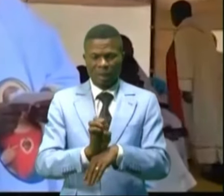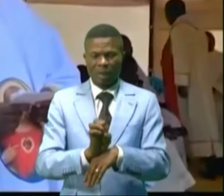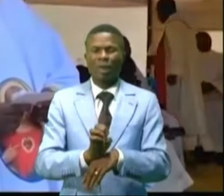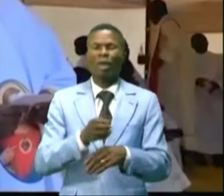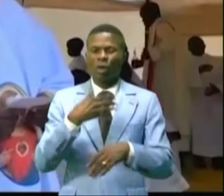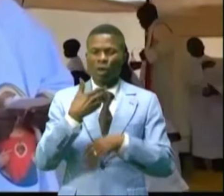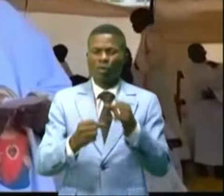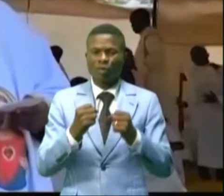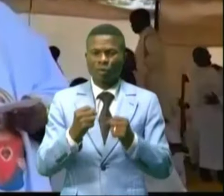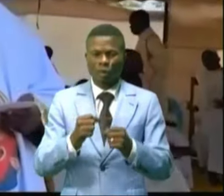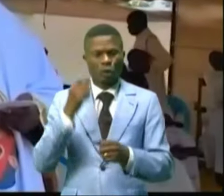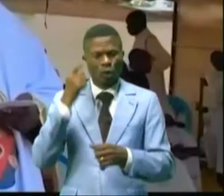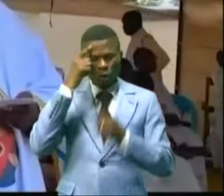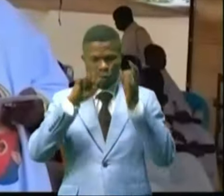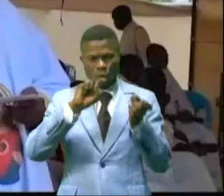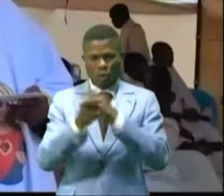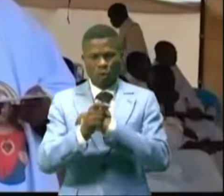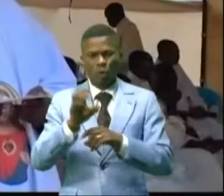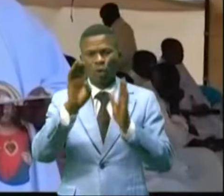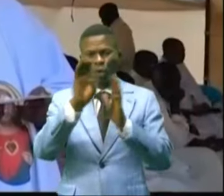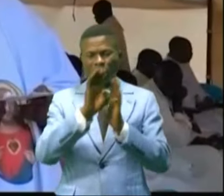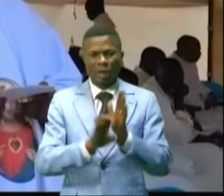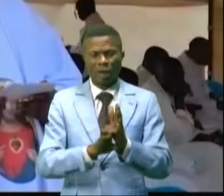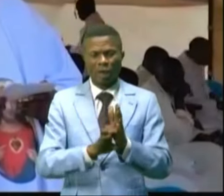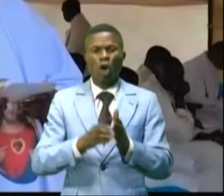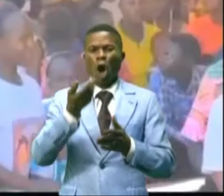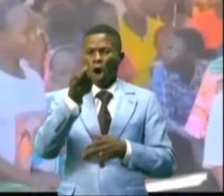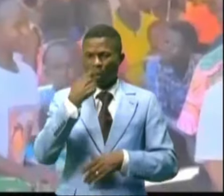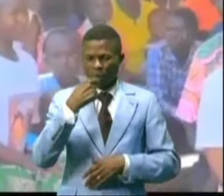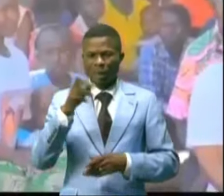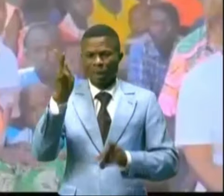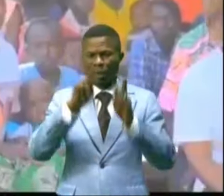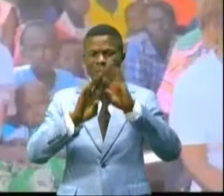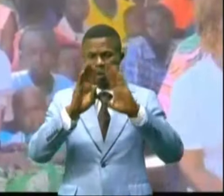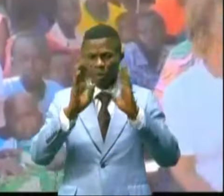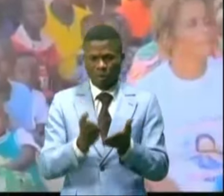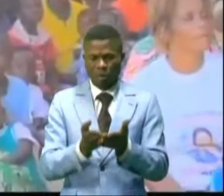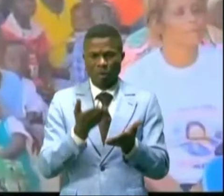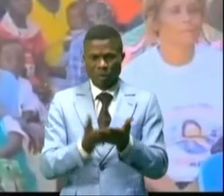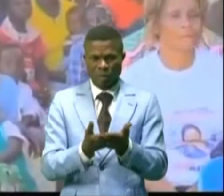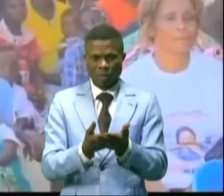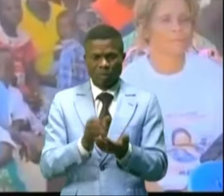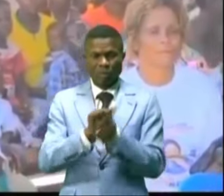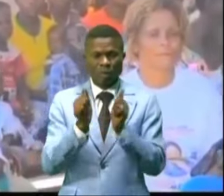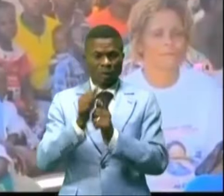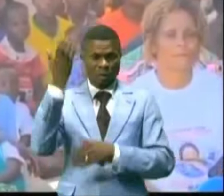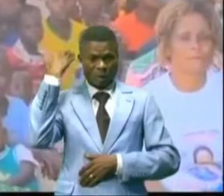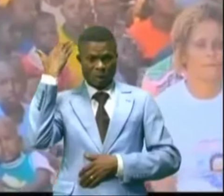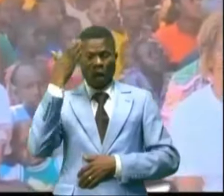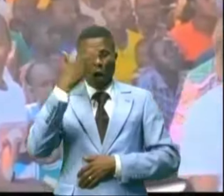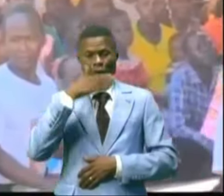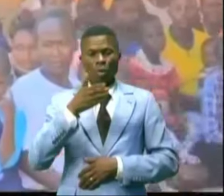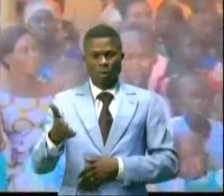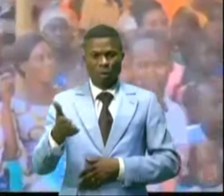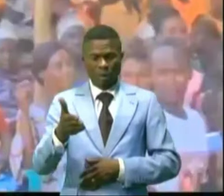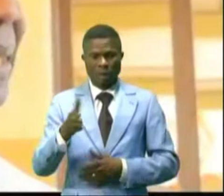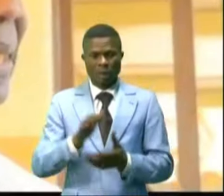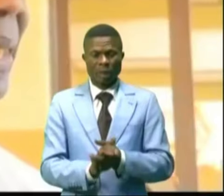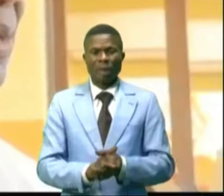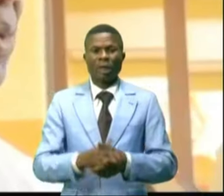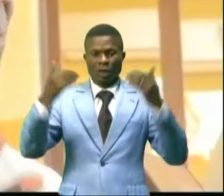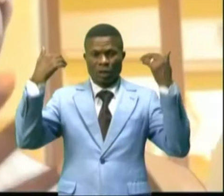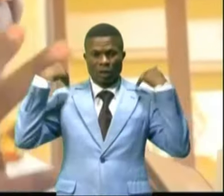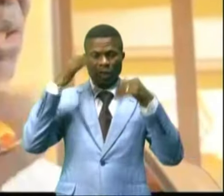au souci de l'amélioration des conditions sanitaires de ces brebis. Si aux potentiels patients de cet hôpital, le prélat